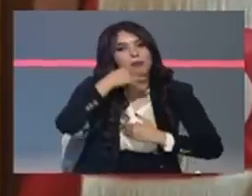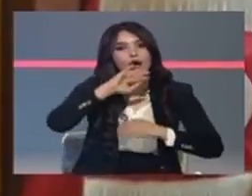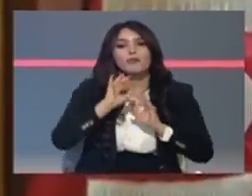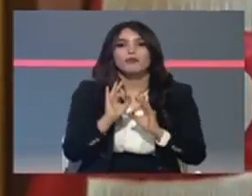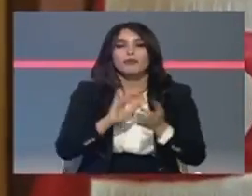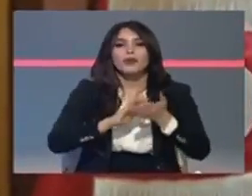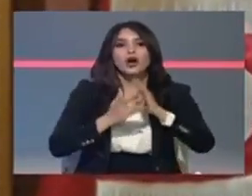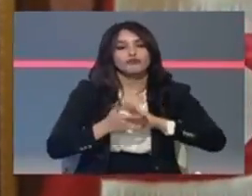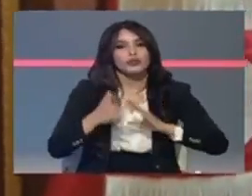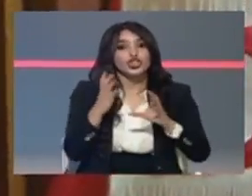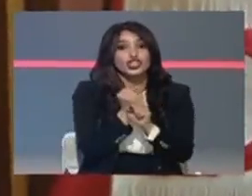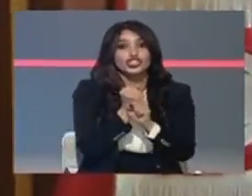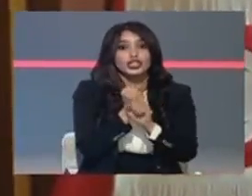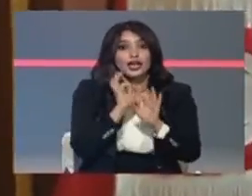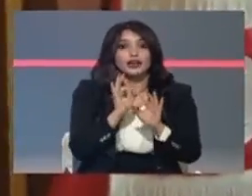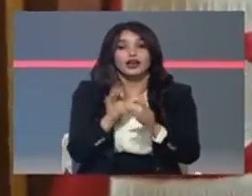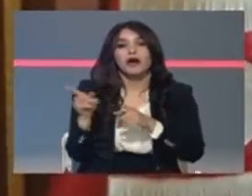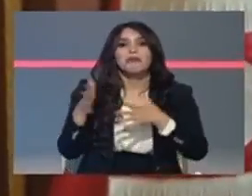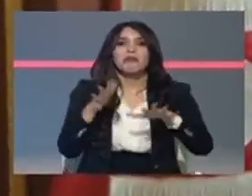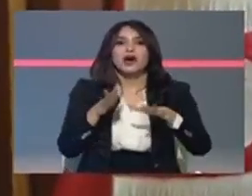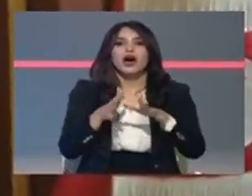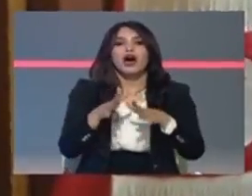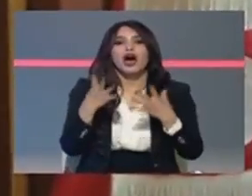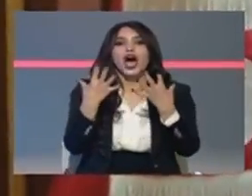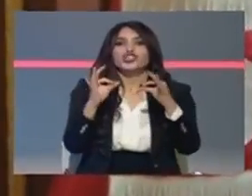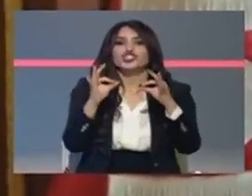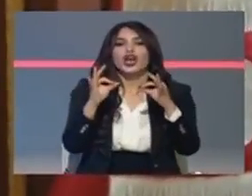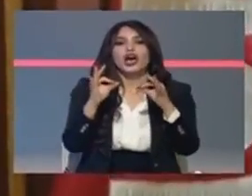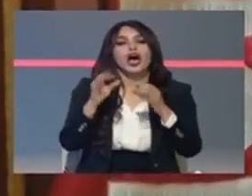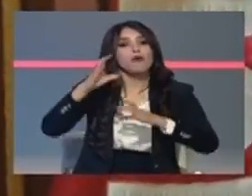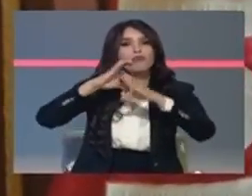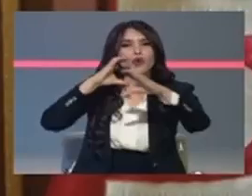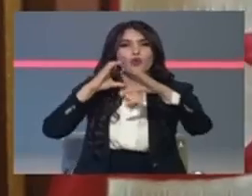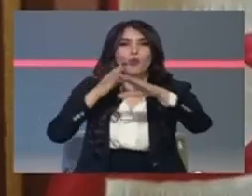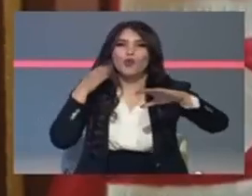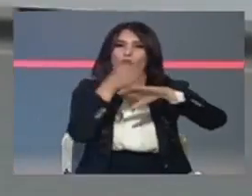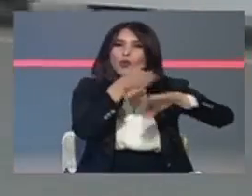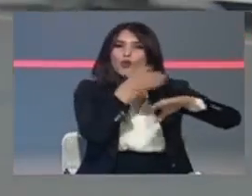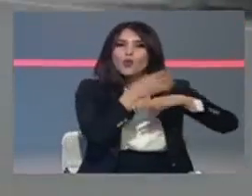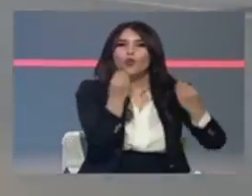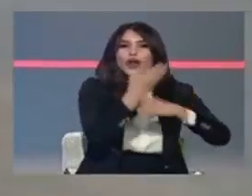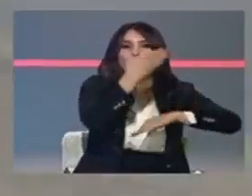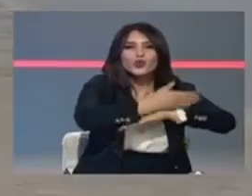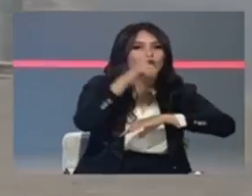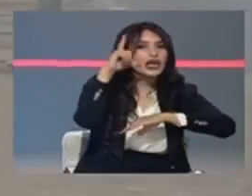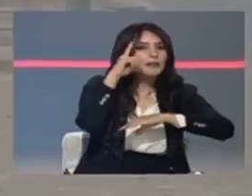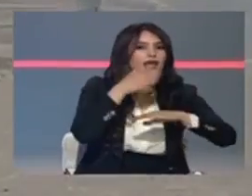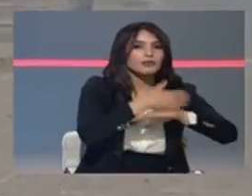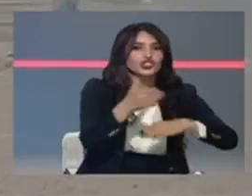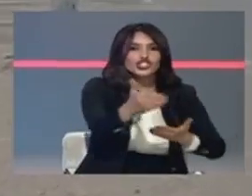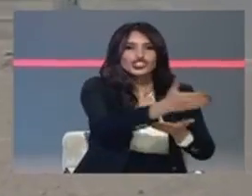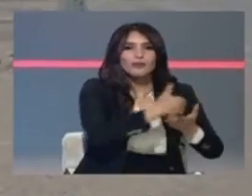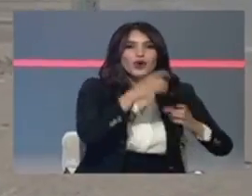العملية كللت بالنجاح، تقريبا أكثر من 10 كيران توجهوا المختلف يعني أنحاء الجمهورية. عملية ساهمت